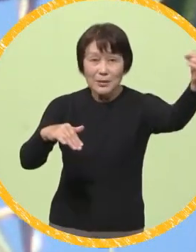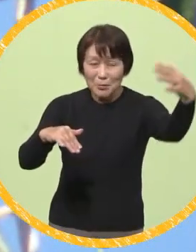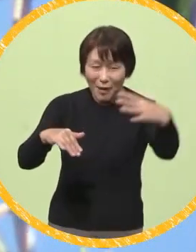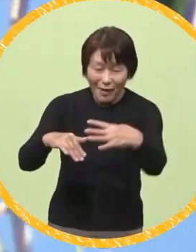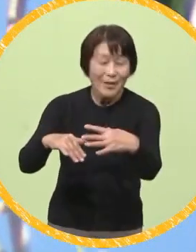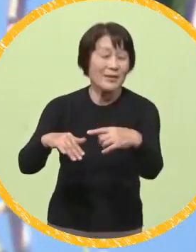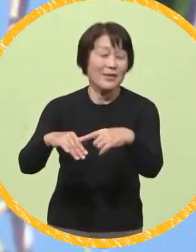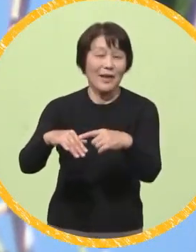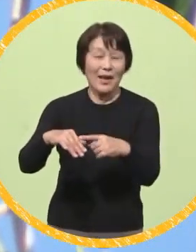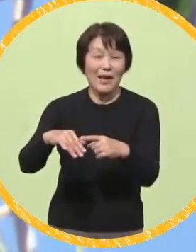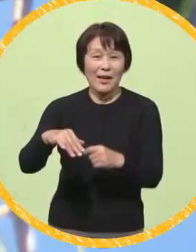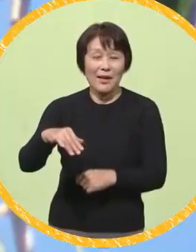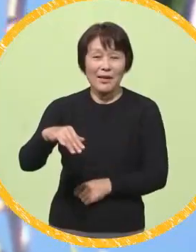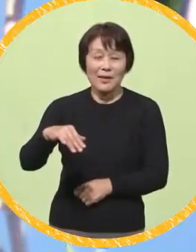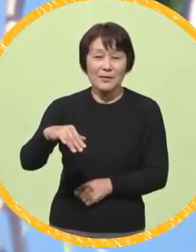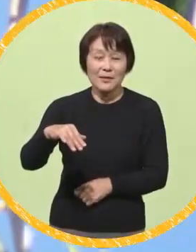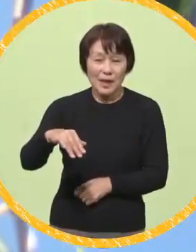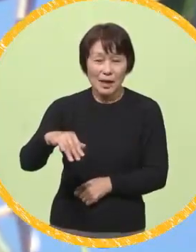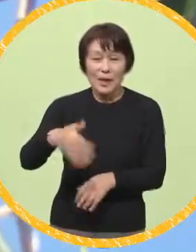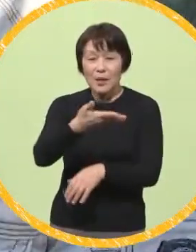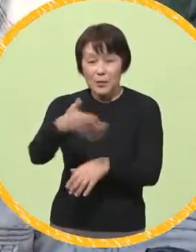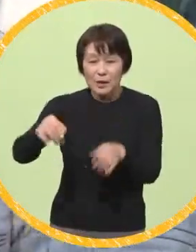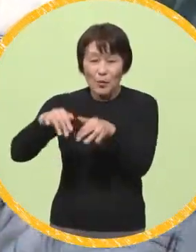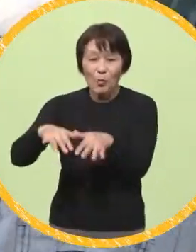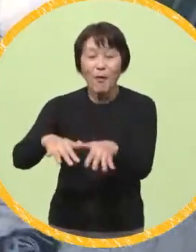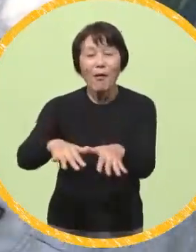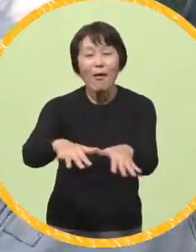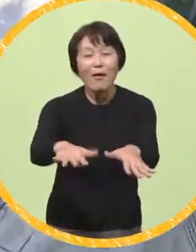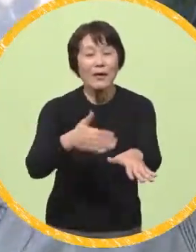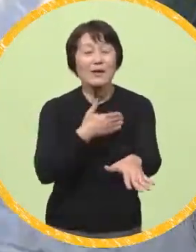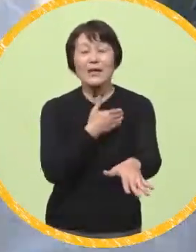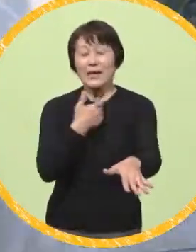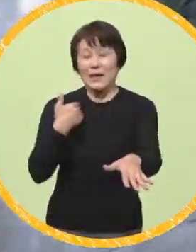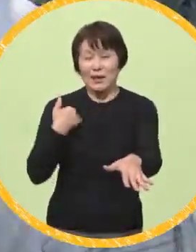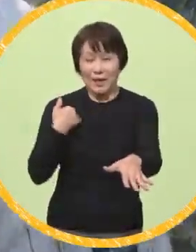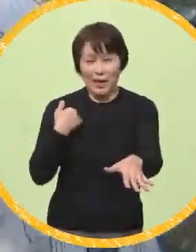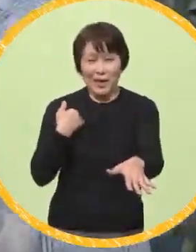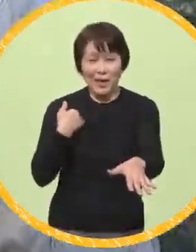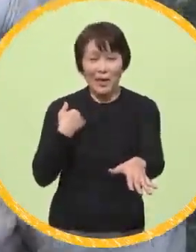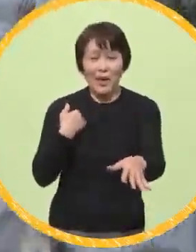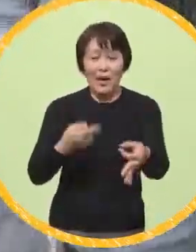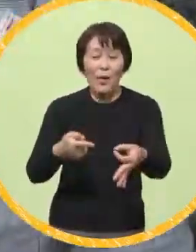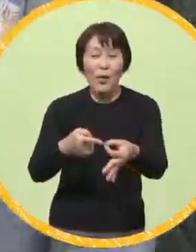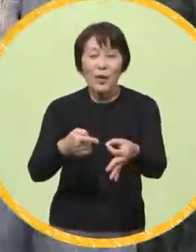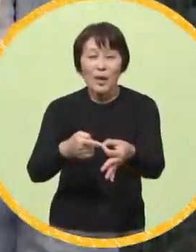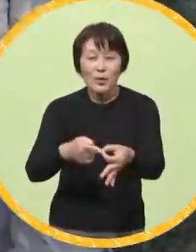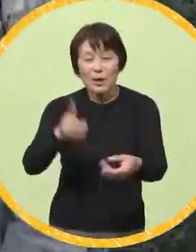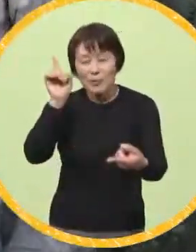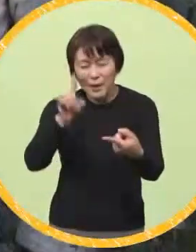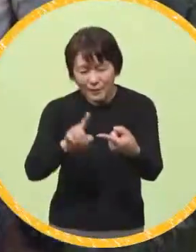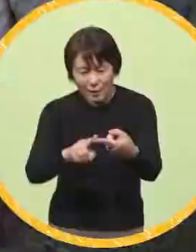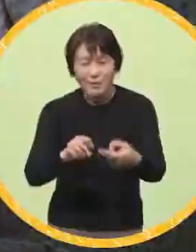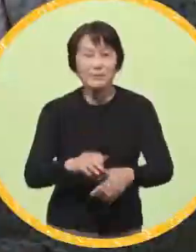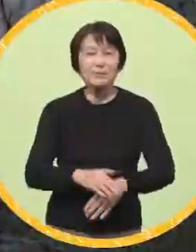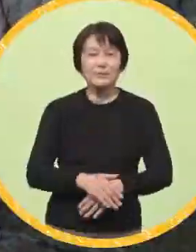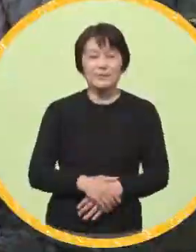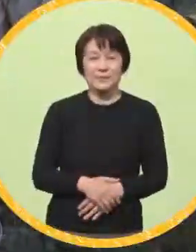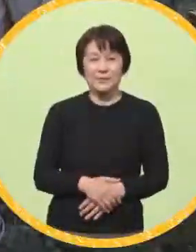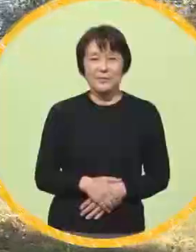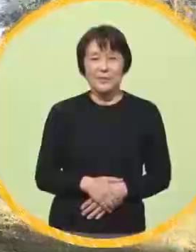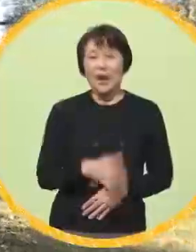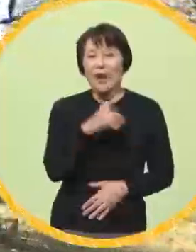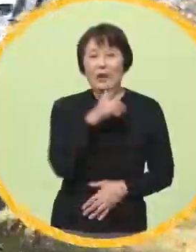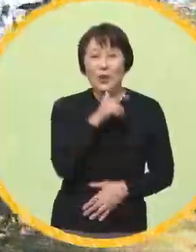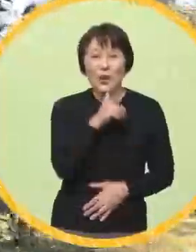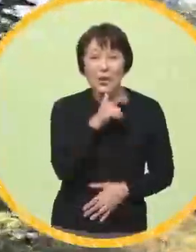で緩やかな傾斜なんで水はけも適度に良くて、そういうのがオリーブに適している条件ですね。 そうなんです